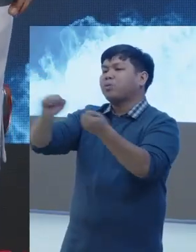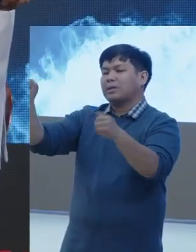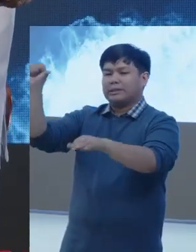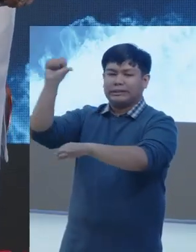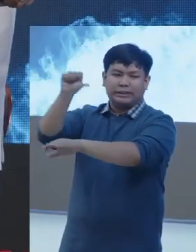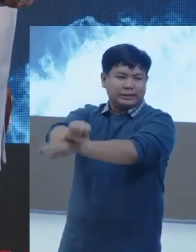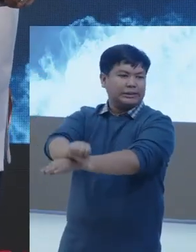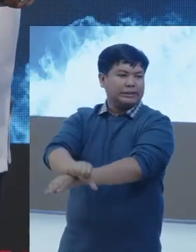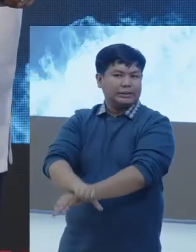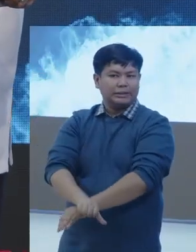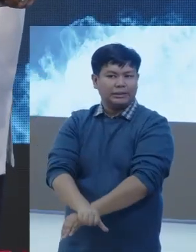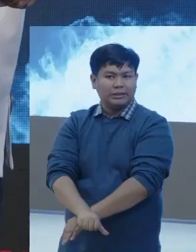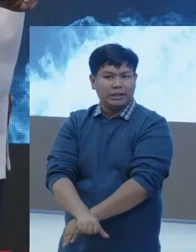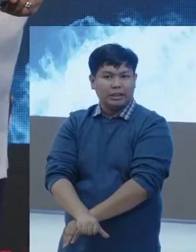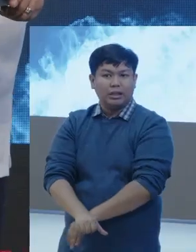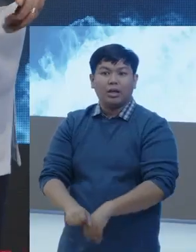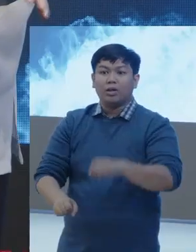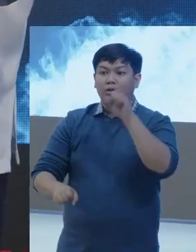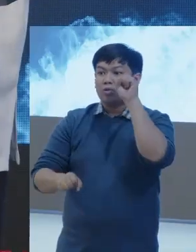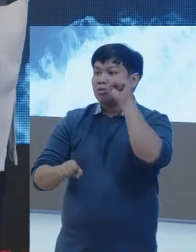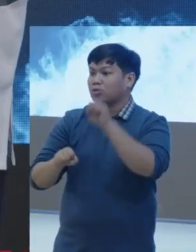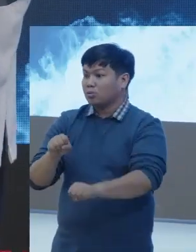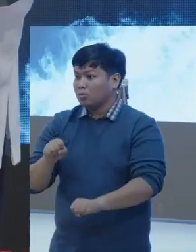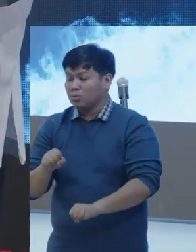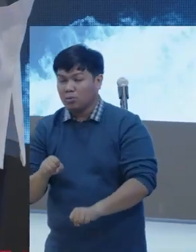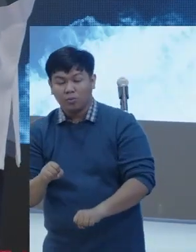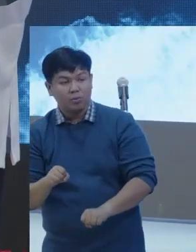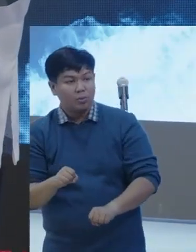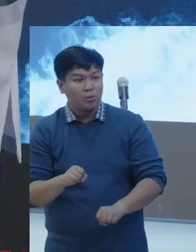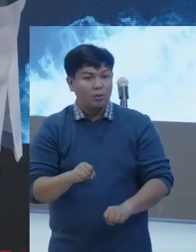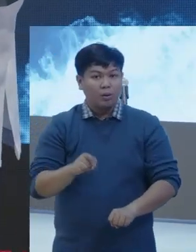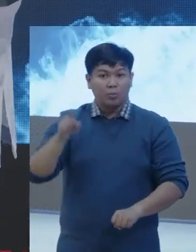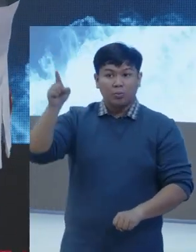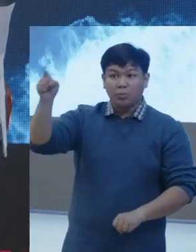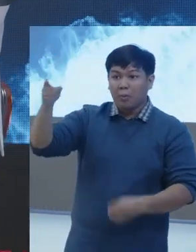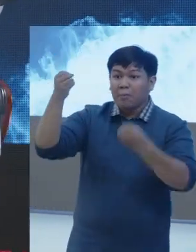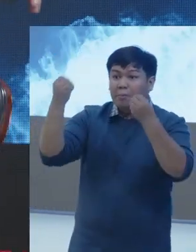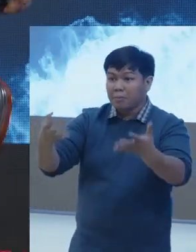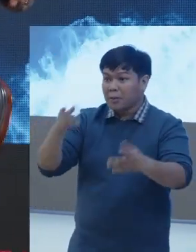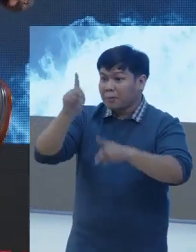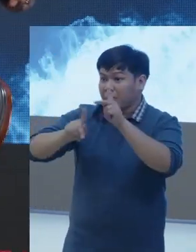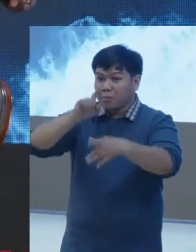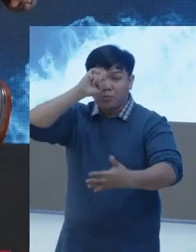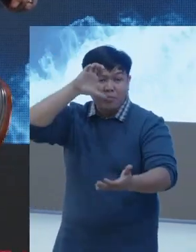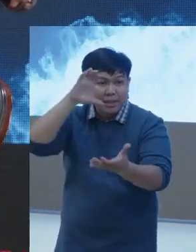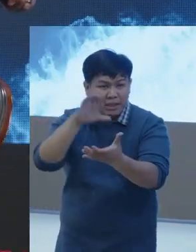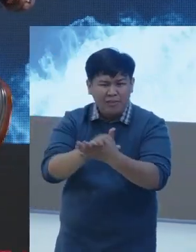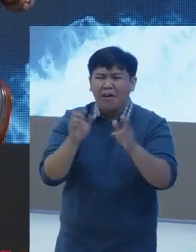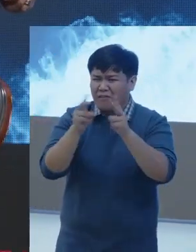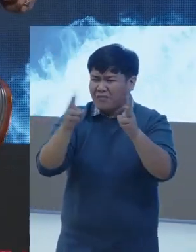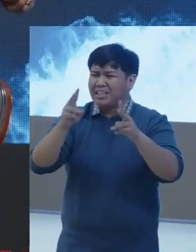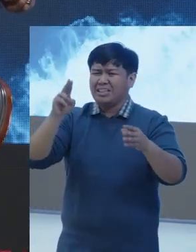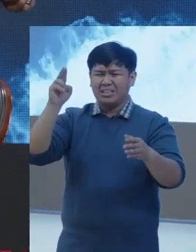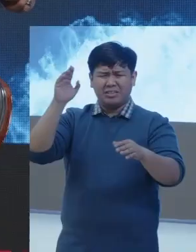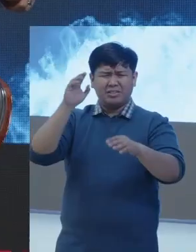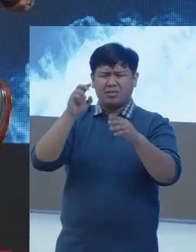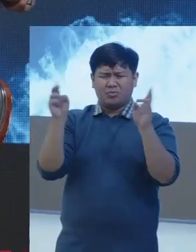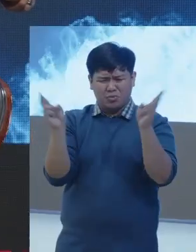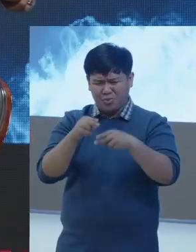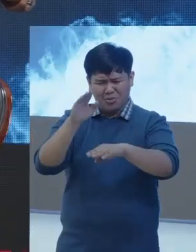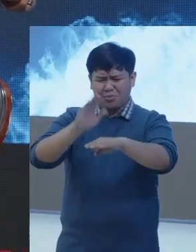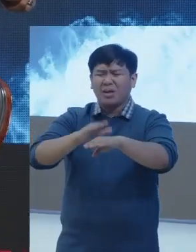ang pananampalataya ng Nineveh ay dahil sa napakasimple at diretsyong mensahe ng babala